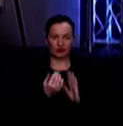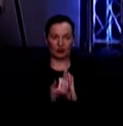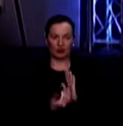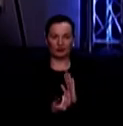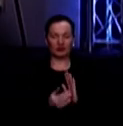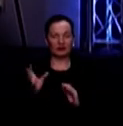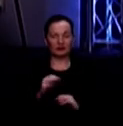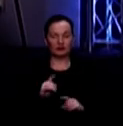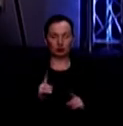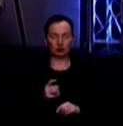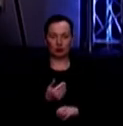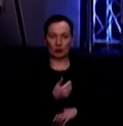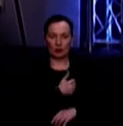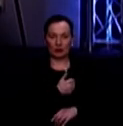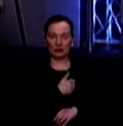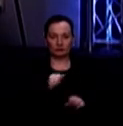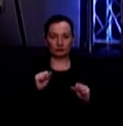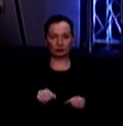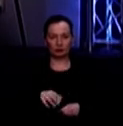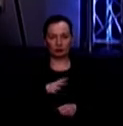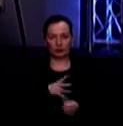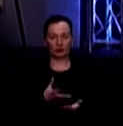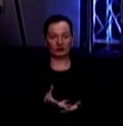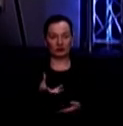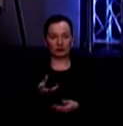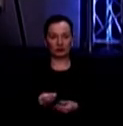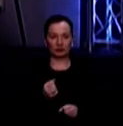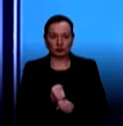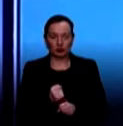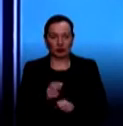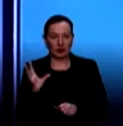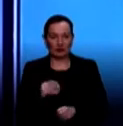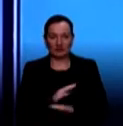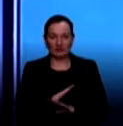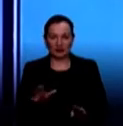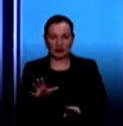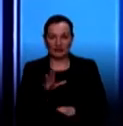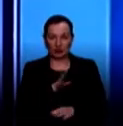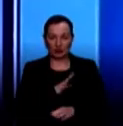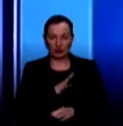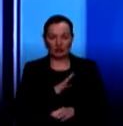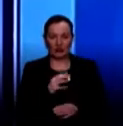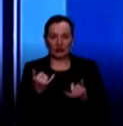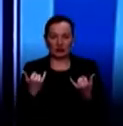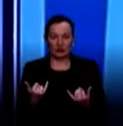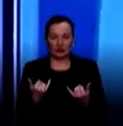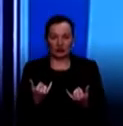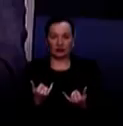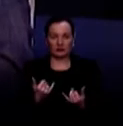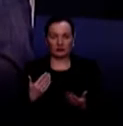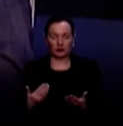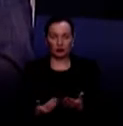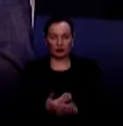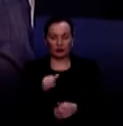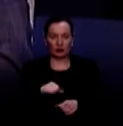що хотілося, можливо, було профінансовано і зроблено, але ми знаємо, що не все було. І якраз зараз новий